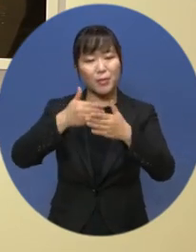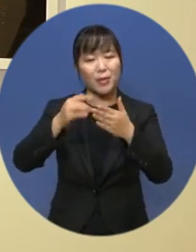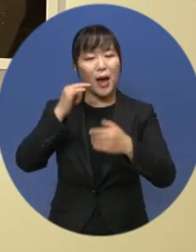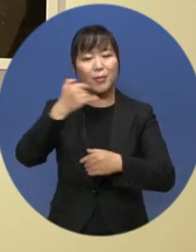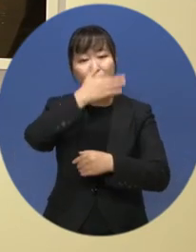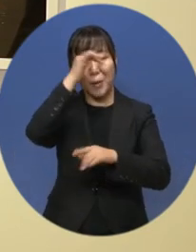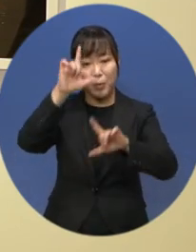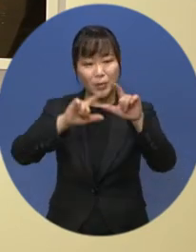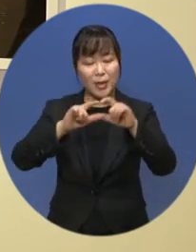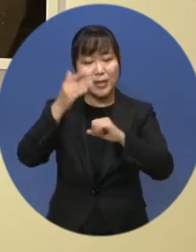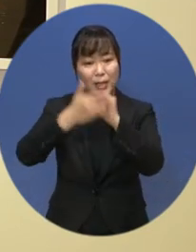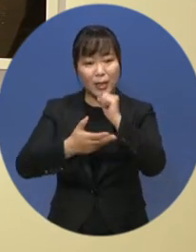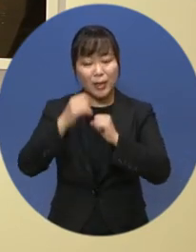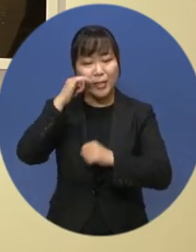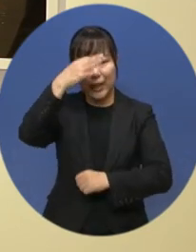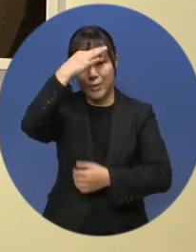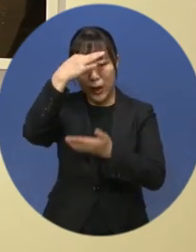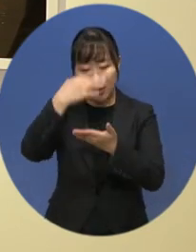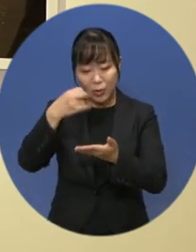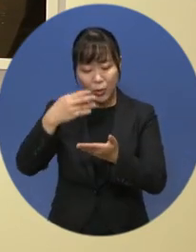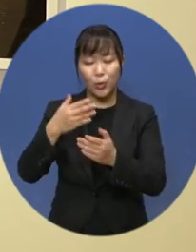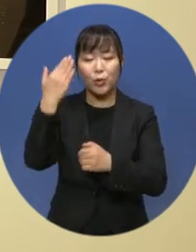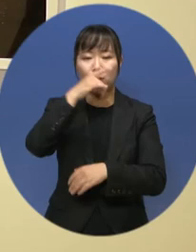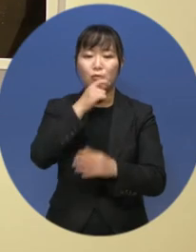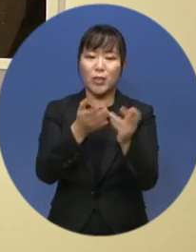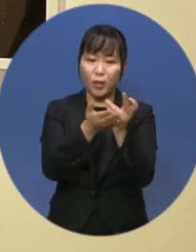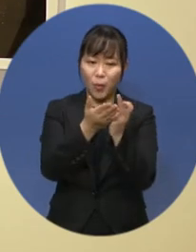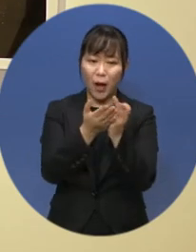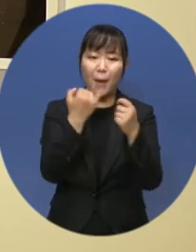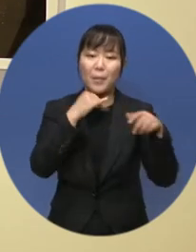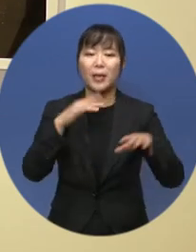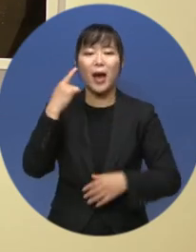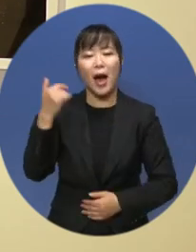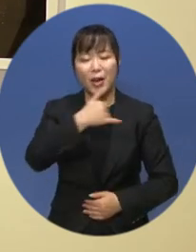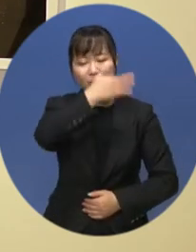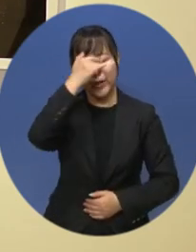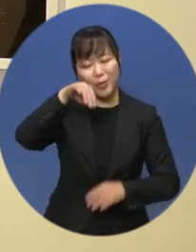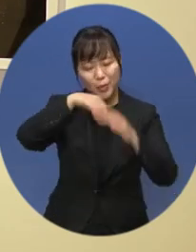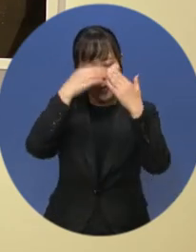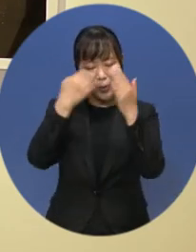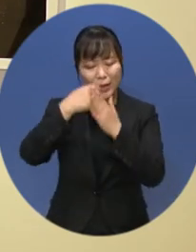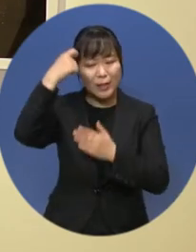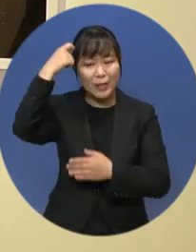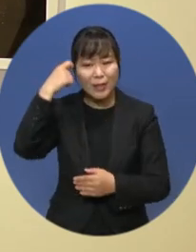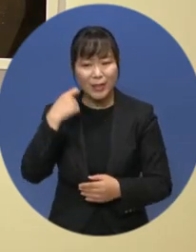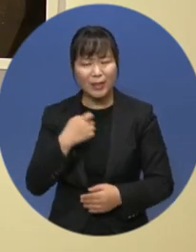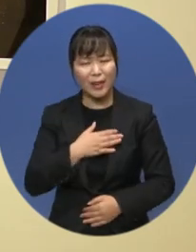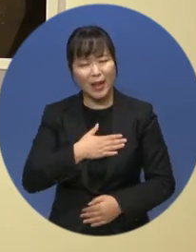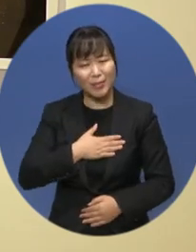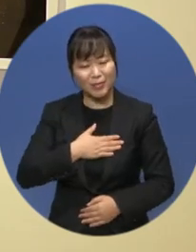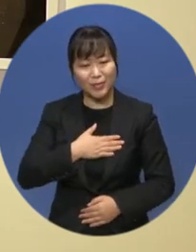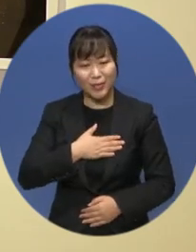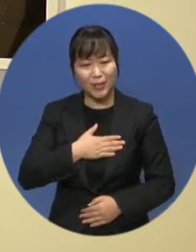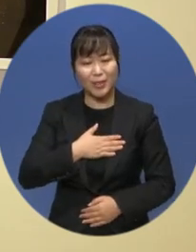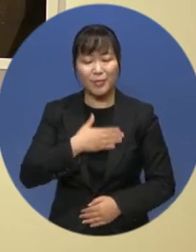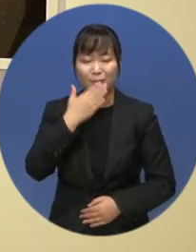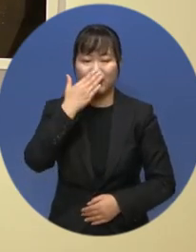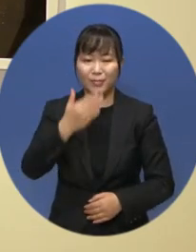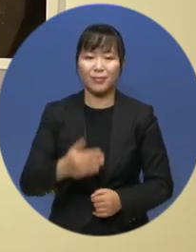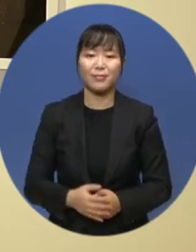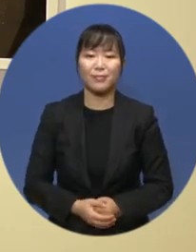갖는 예술적 가치와 여수의 섬과 바다의 아름다움을 한껏 느낄 수 있는 감성의 공간이 되고